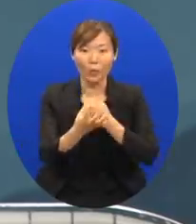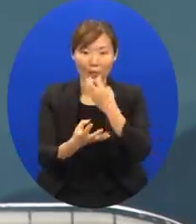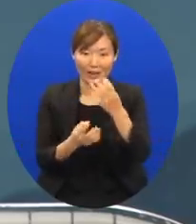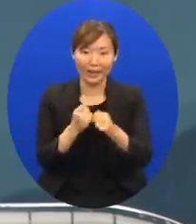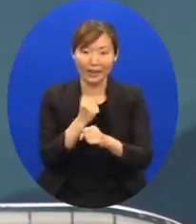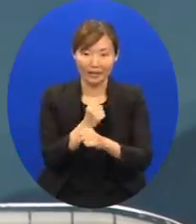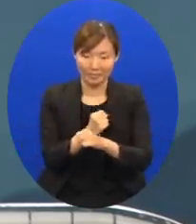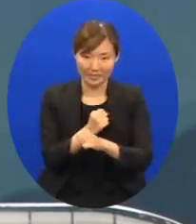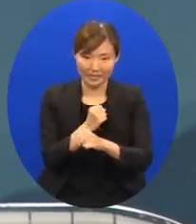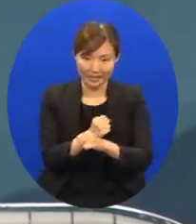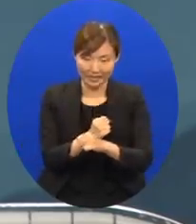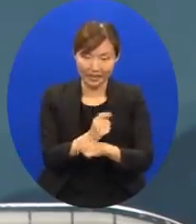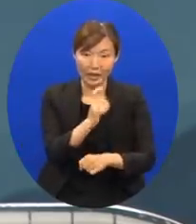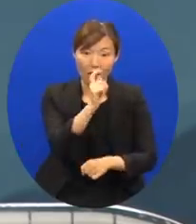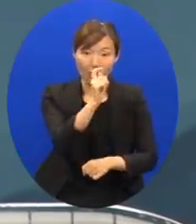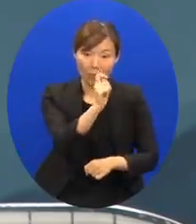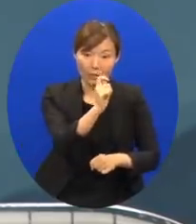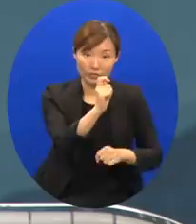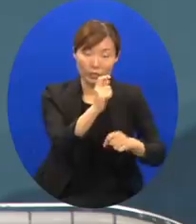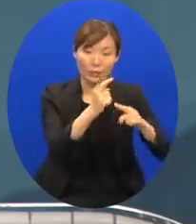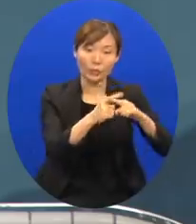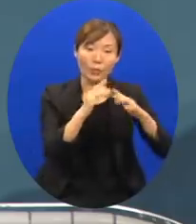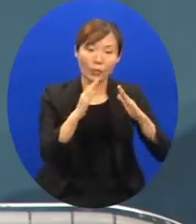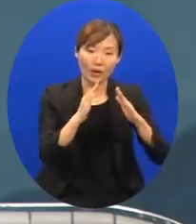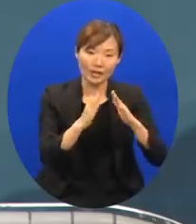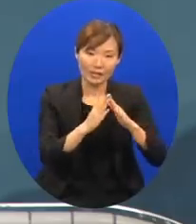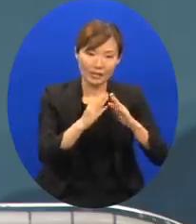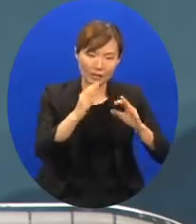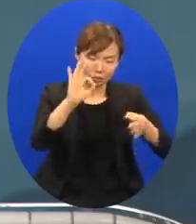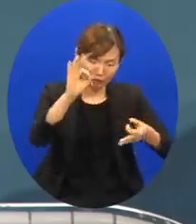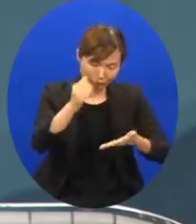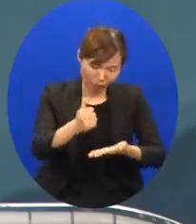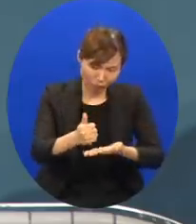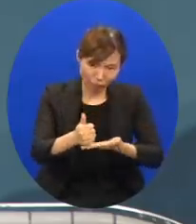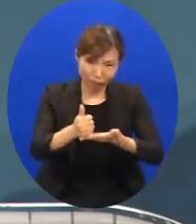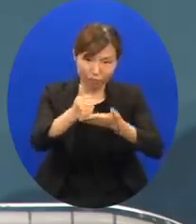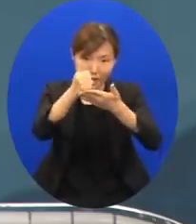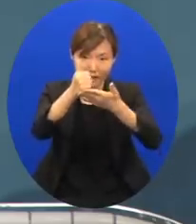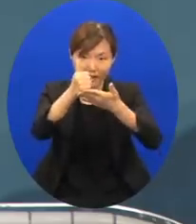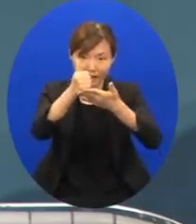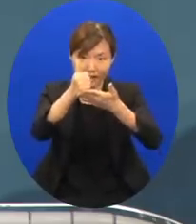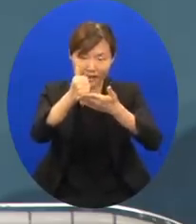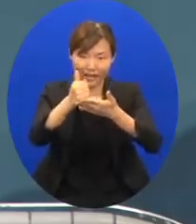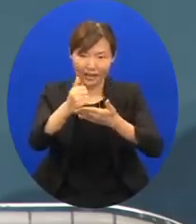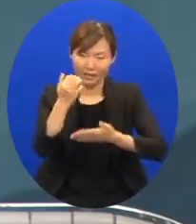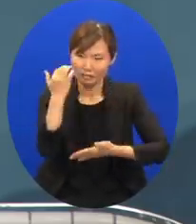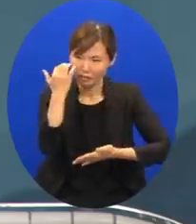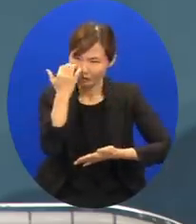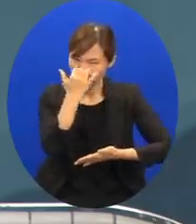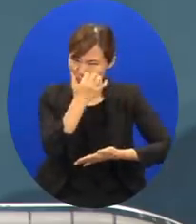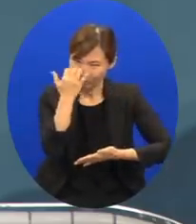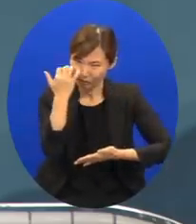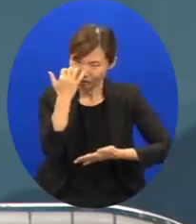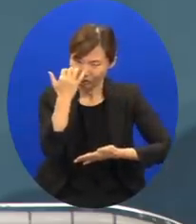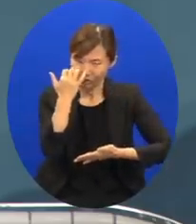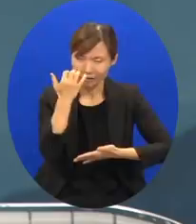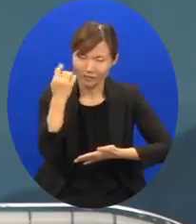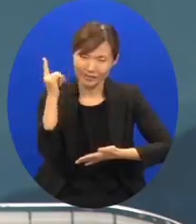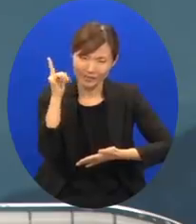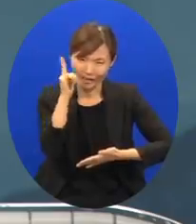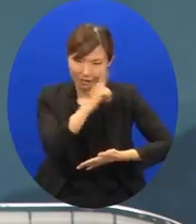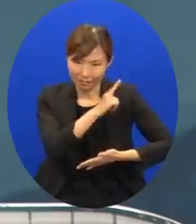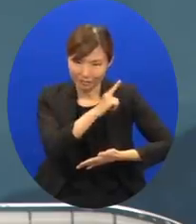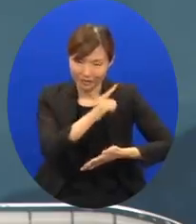고린도 교회에는 아주 우상숭배가 극에 달했고 너무 너무 음란한 도시 얻고 유대인들은